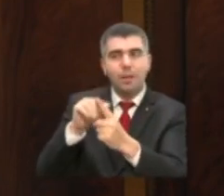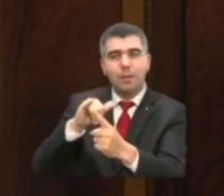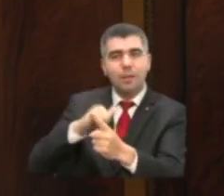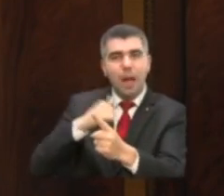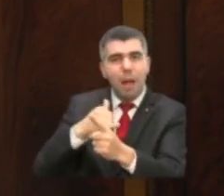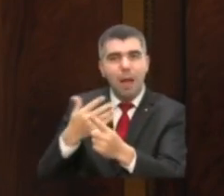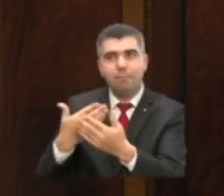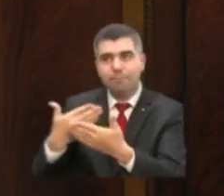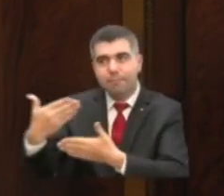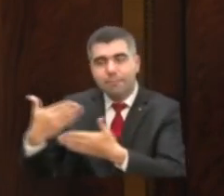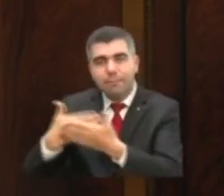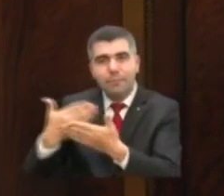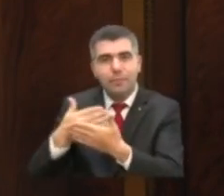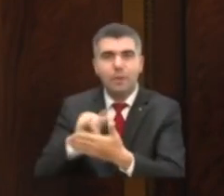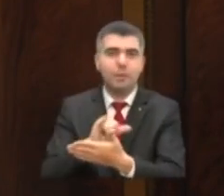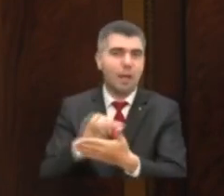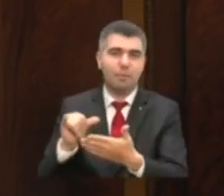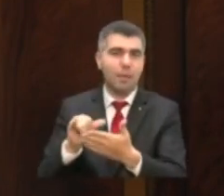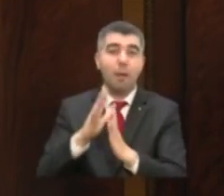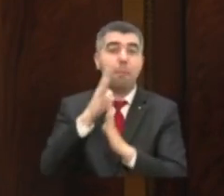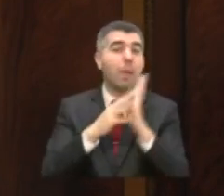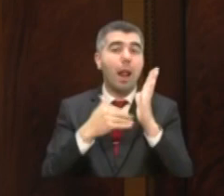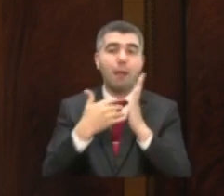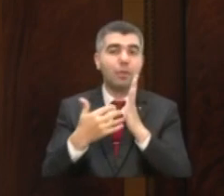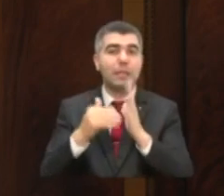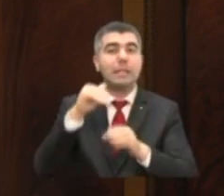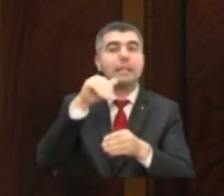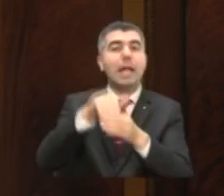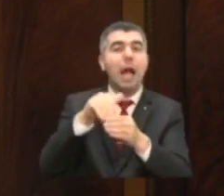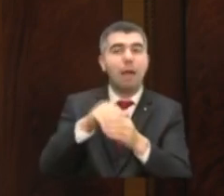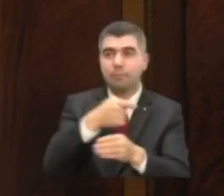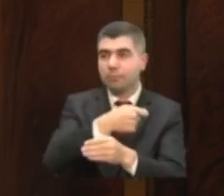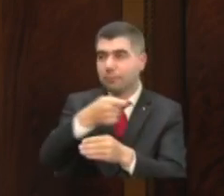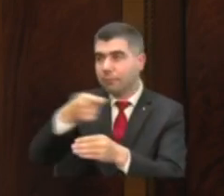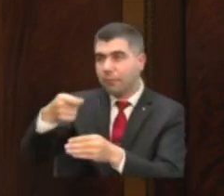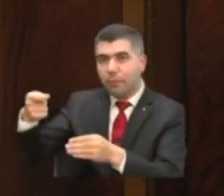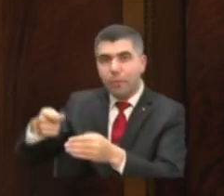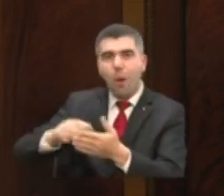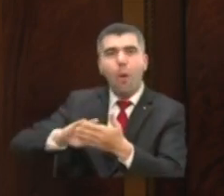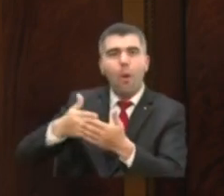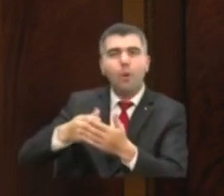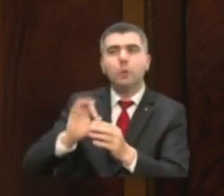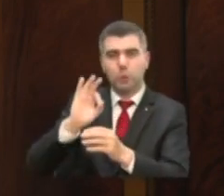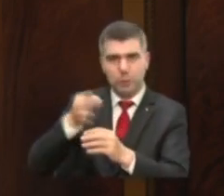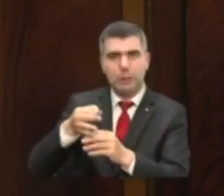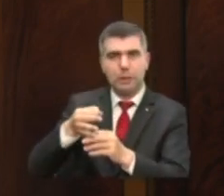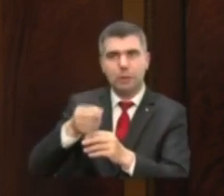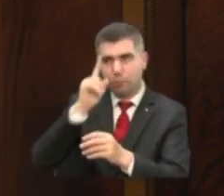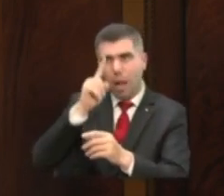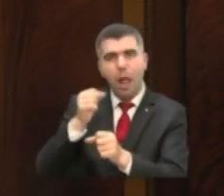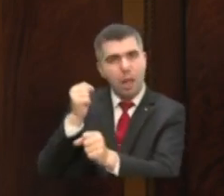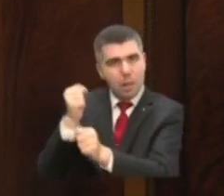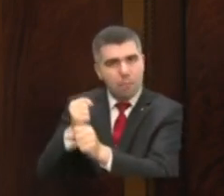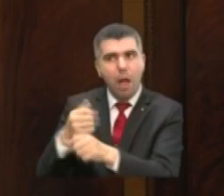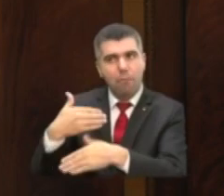من البرامج الانتخابية اللي تتوزع في الحملات الانتخابية على أساس أنه توجد حلول لكل شيء، ومن تتوصلوا للحكومة